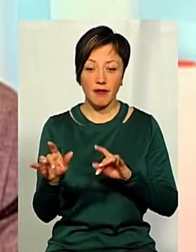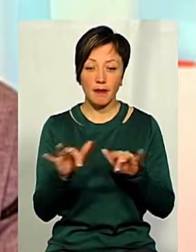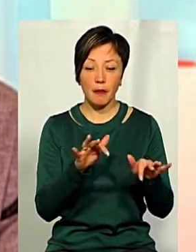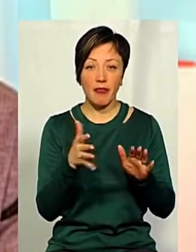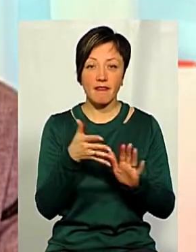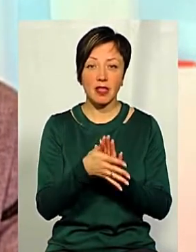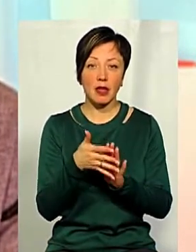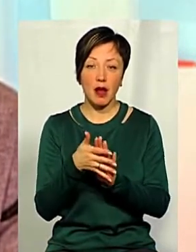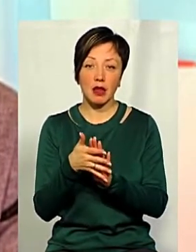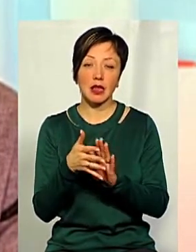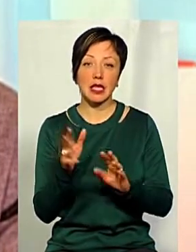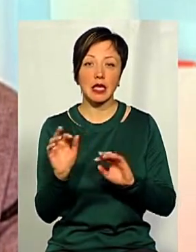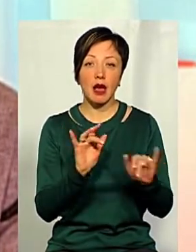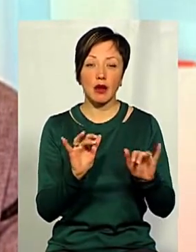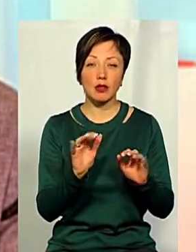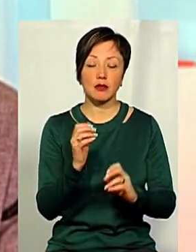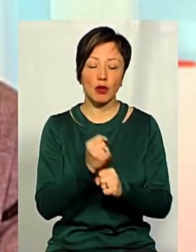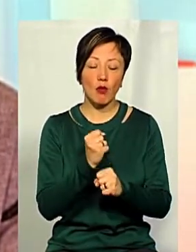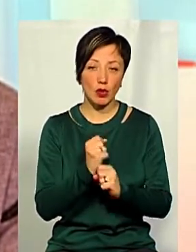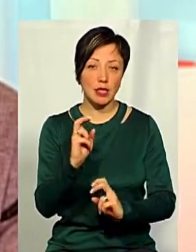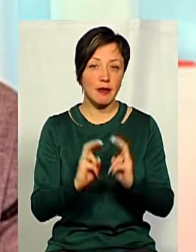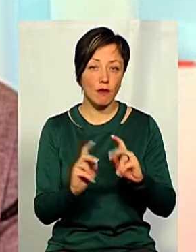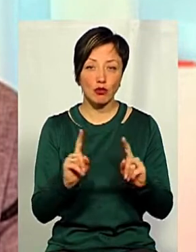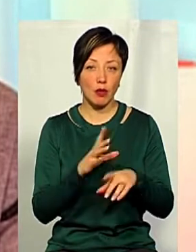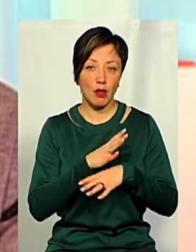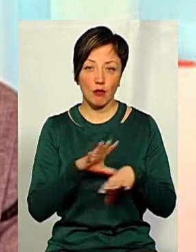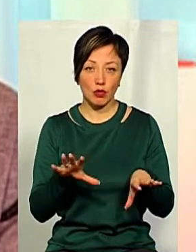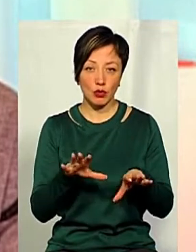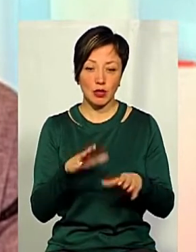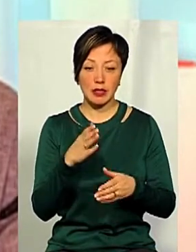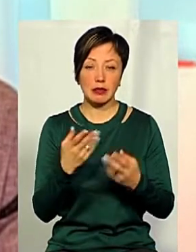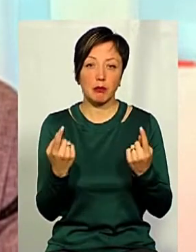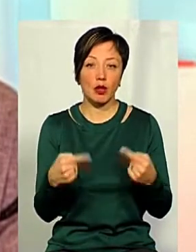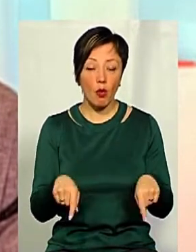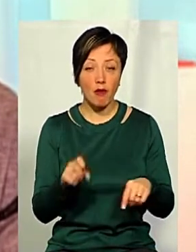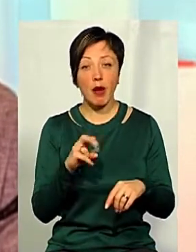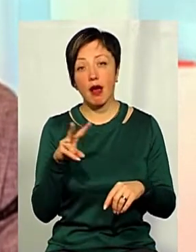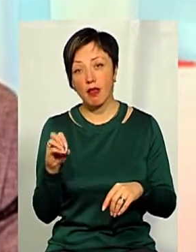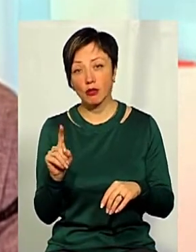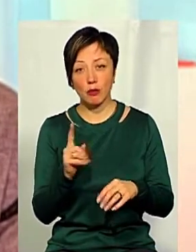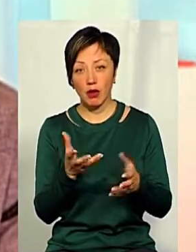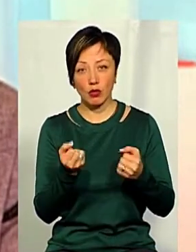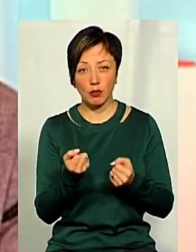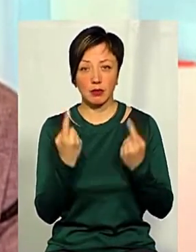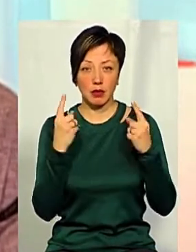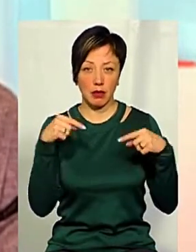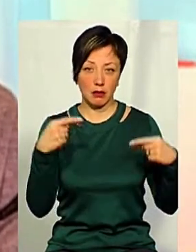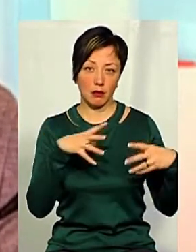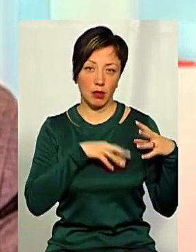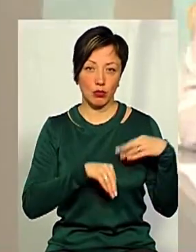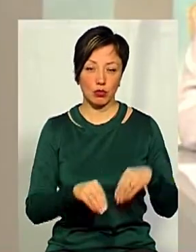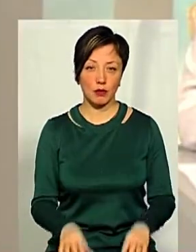витрати діяльності підприємства для того, щоб не бути абсолютно збитковим, але для того, щоб і не отримувати якихось